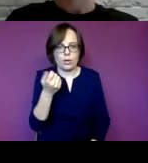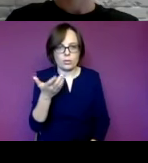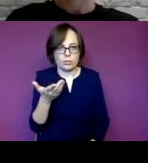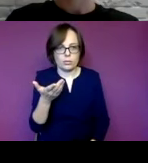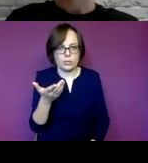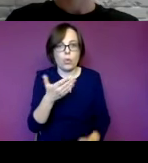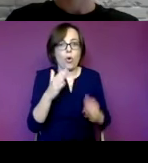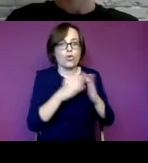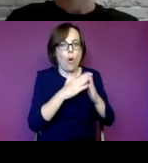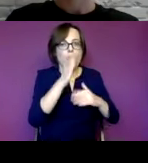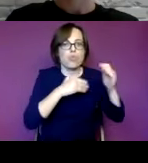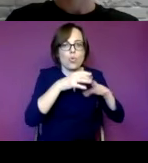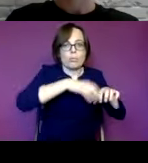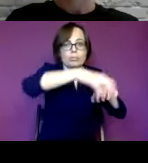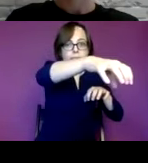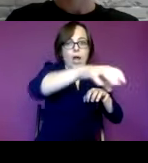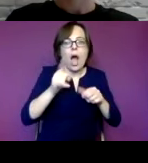mieszkaniowymi, ale